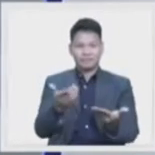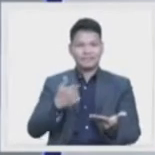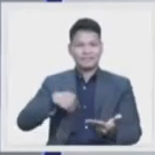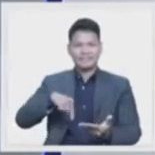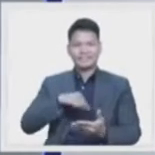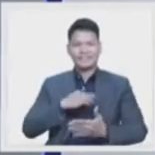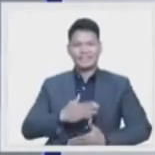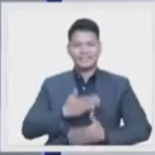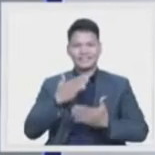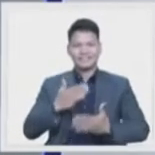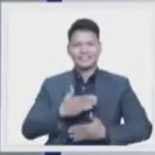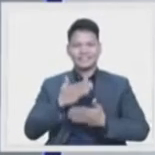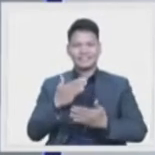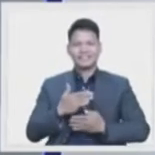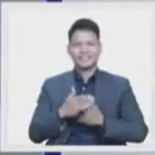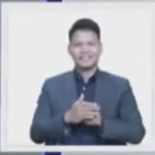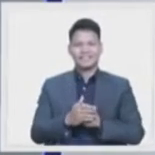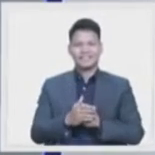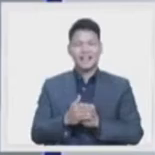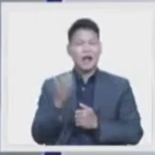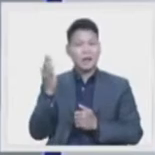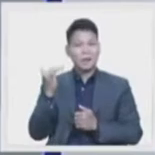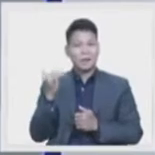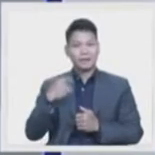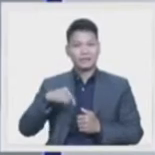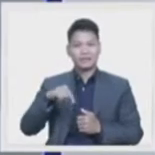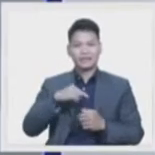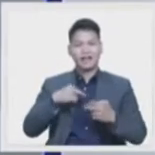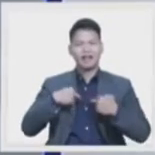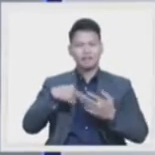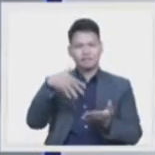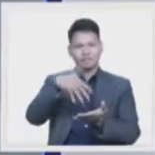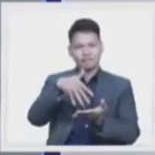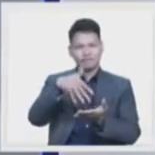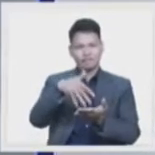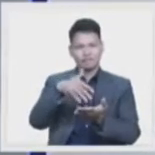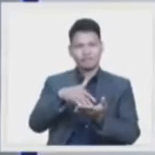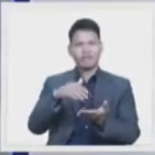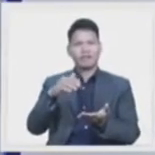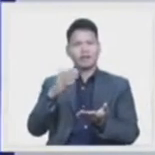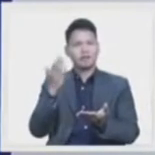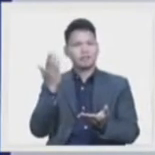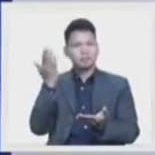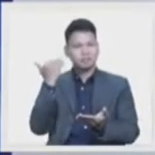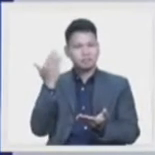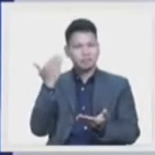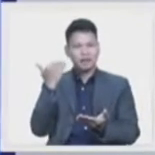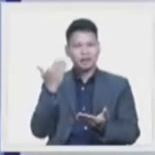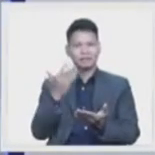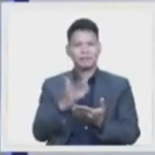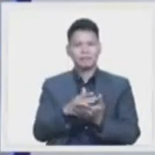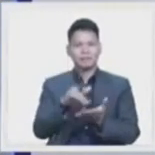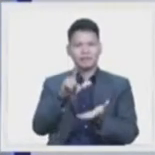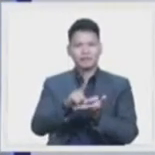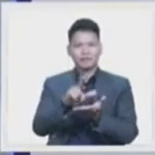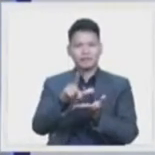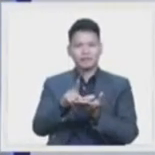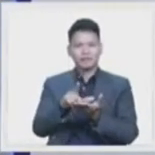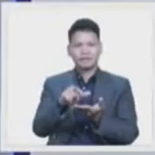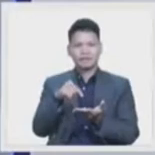ta nga atong natun-an ang miagi nga mga leksyon ni ini nga